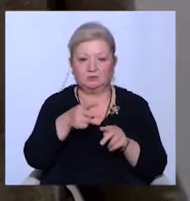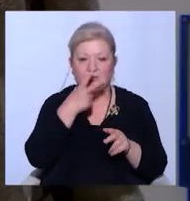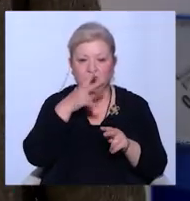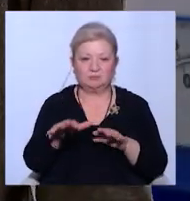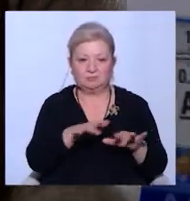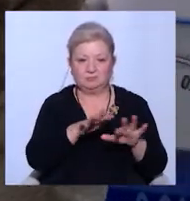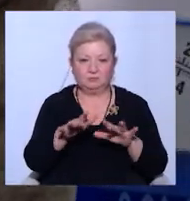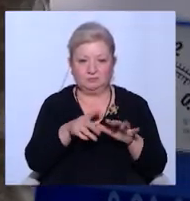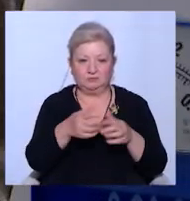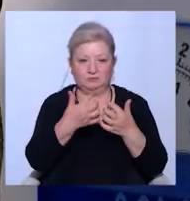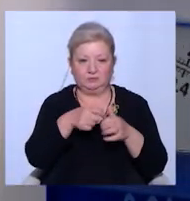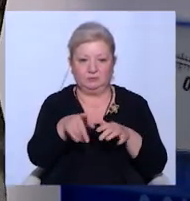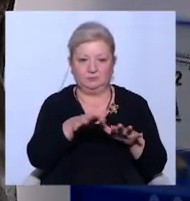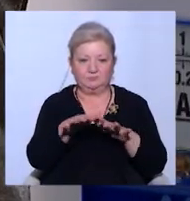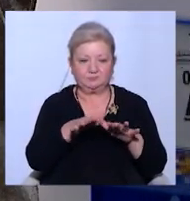ჩავარდა?